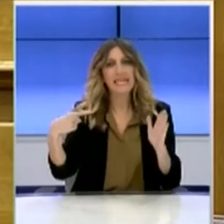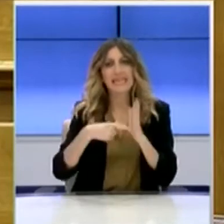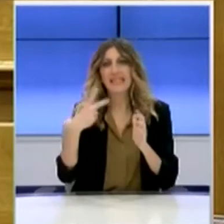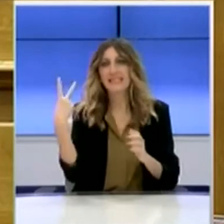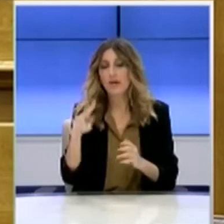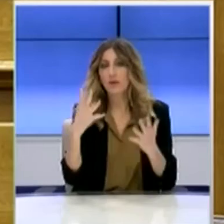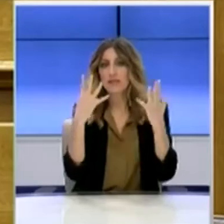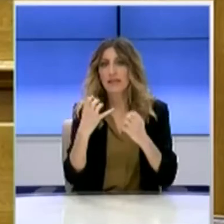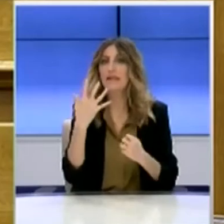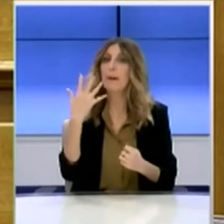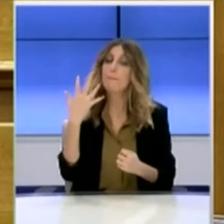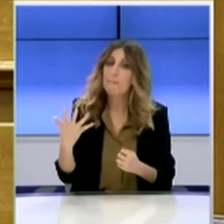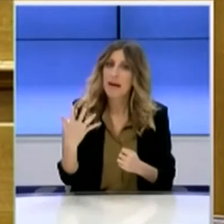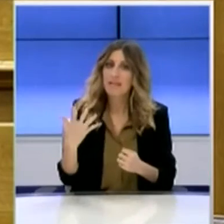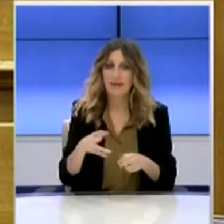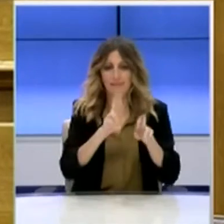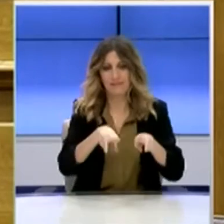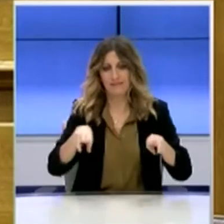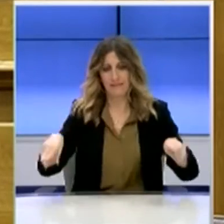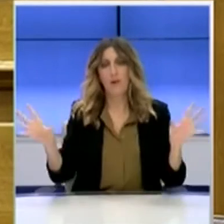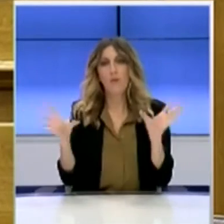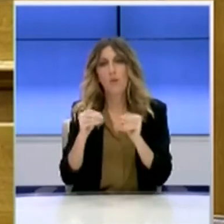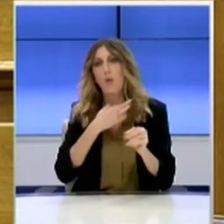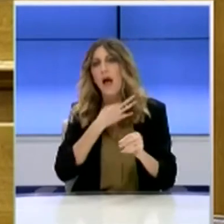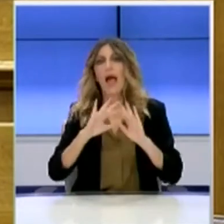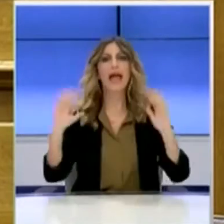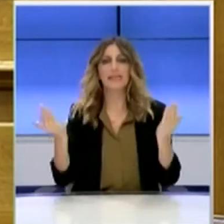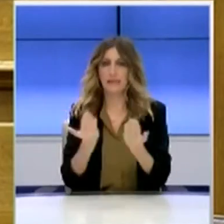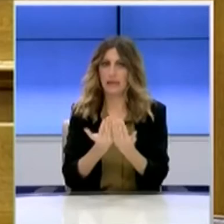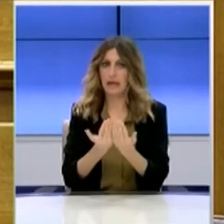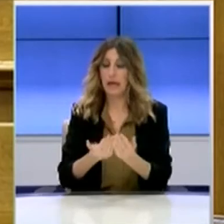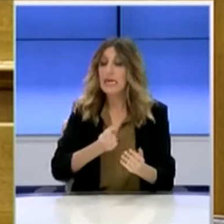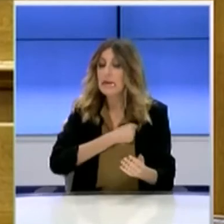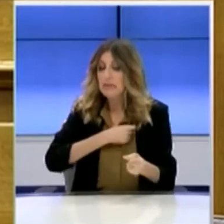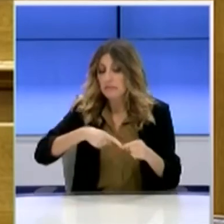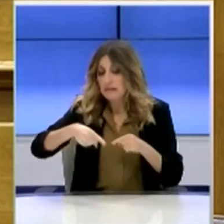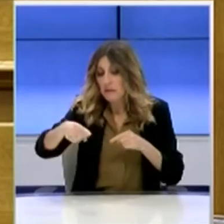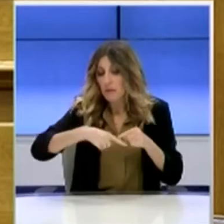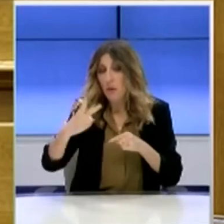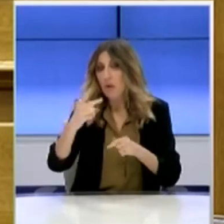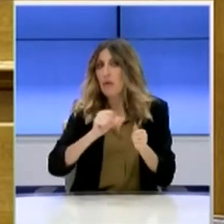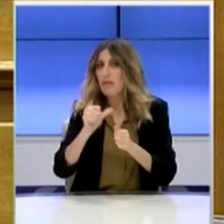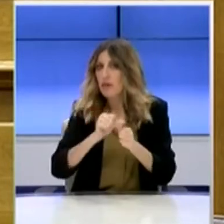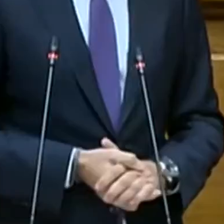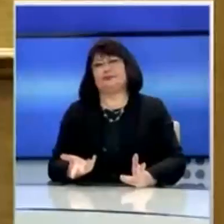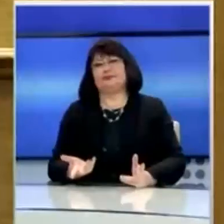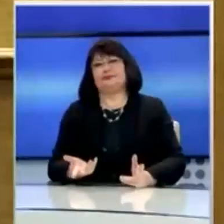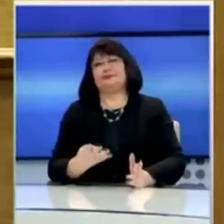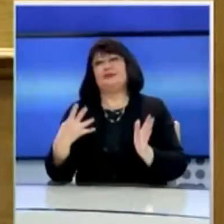1.295 μονάδες εντατικής θεραπείας. Εκτιμούμε ότι μέσα στους επόμενους δύο μήνες θα προσθεθούν τουλάχιστον ακόμα